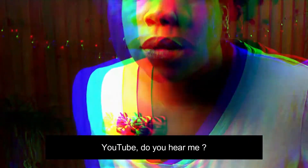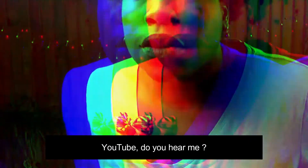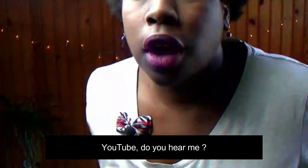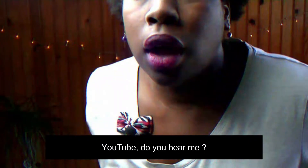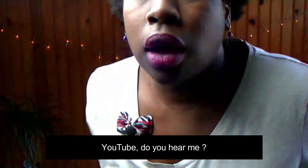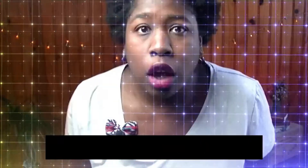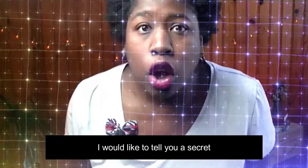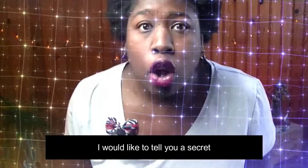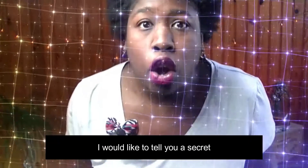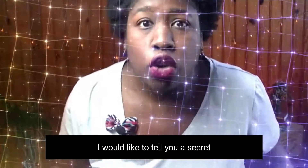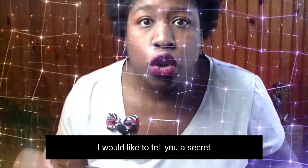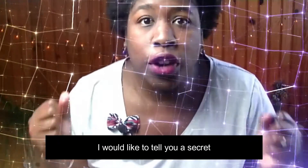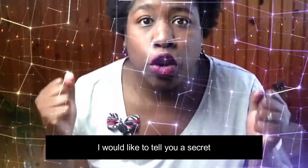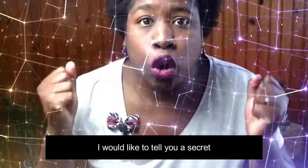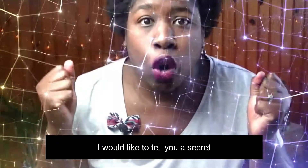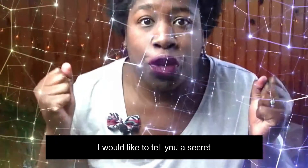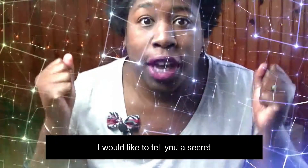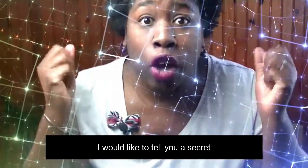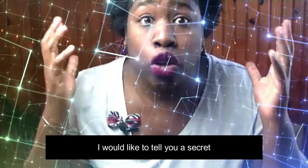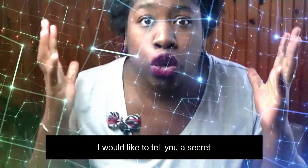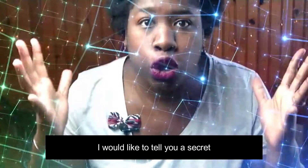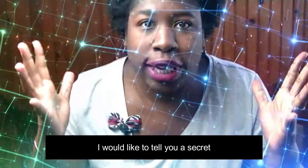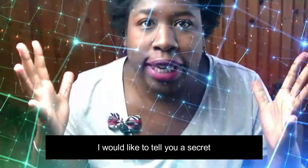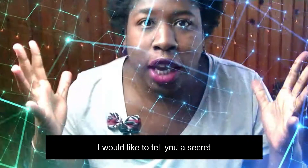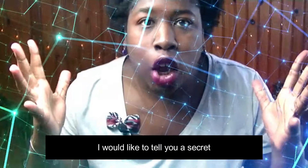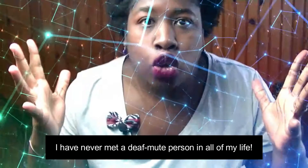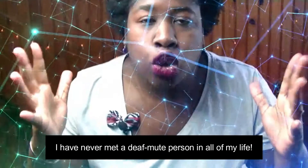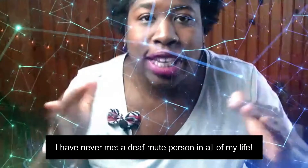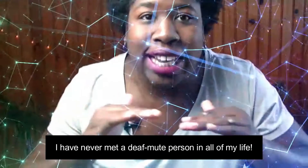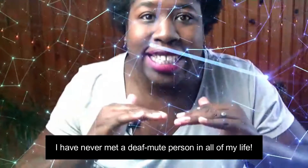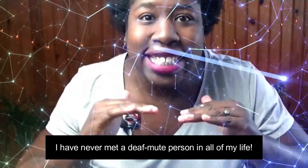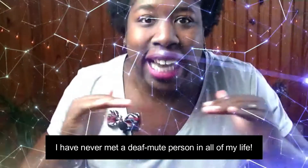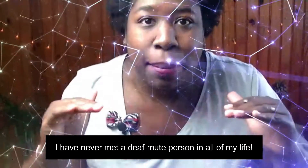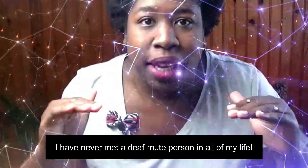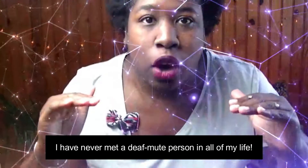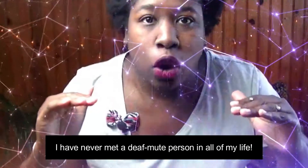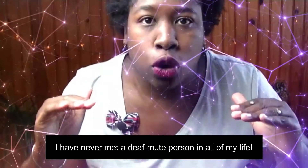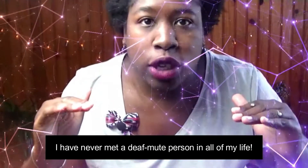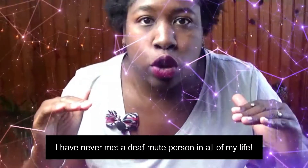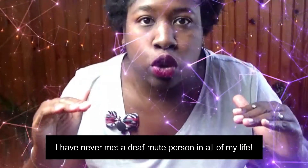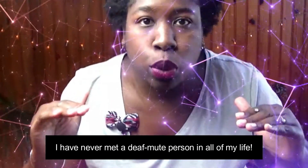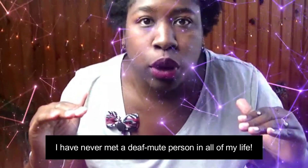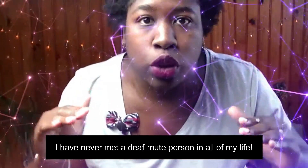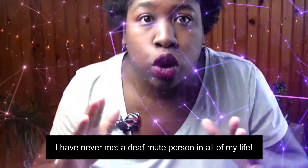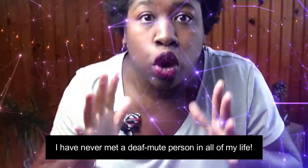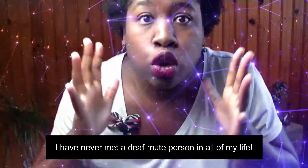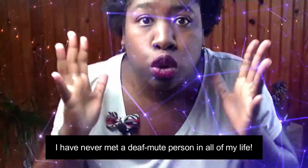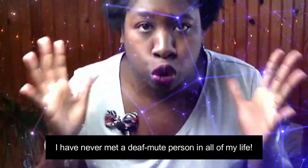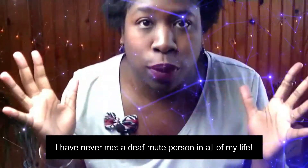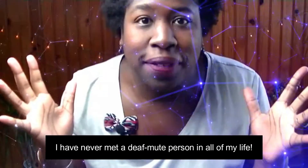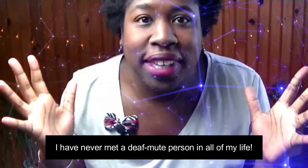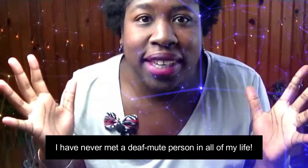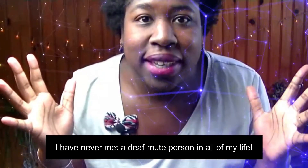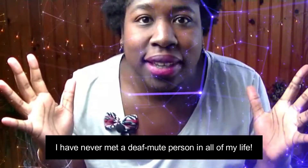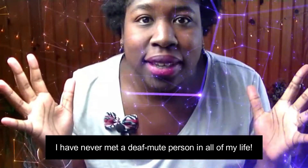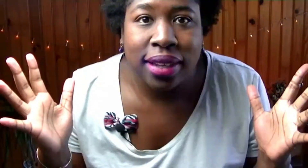YouTube, tu m'entends? Je vais te confier un secret. Je n'ai jamais rencontré de sourd-muet de